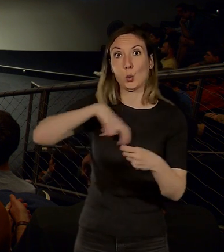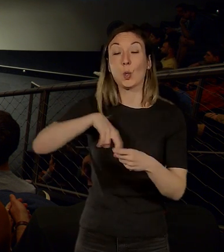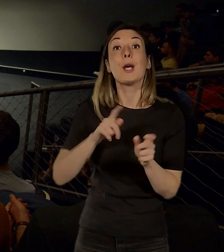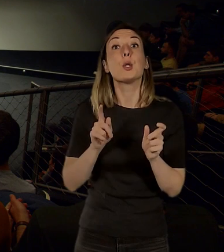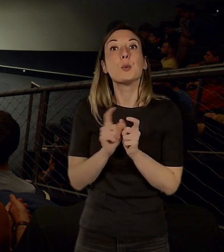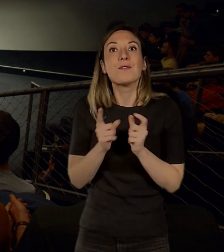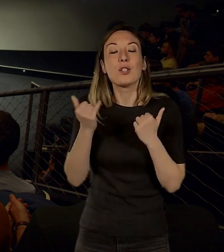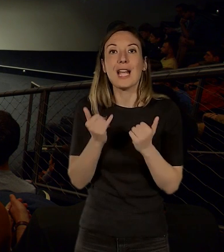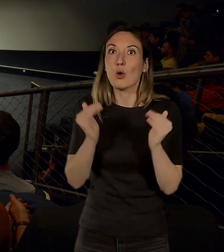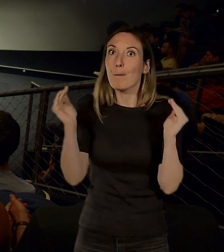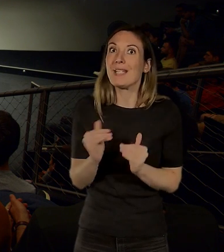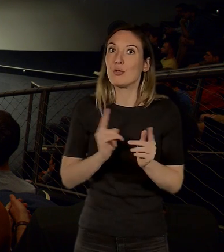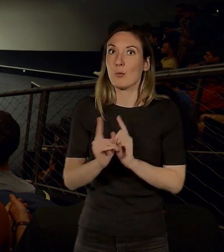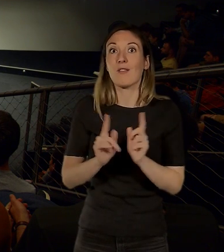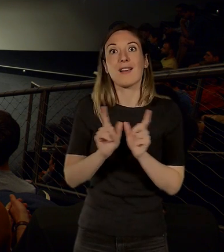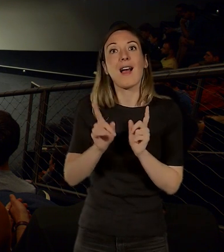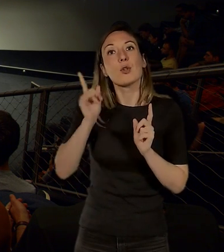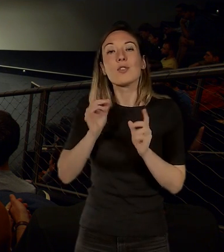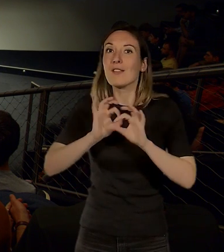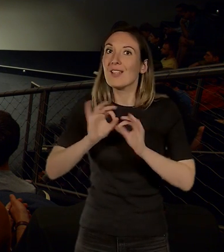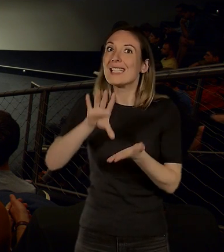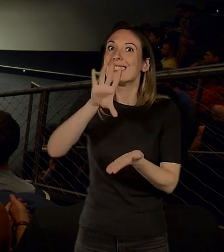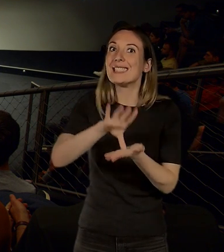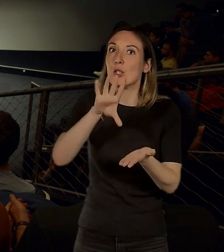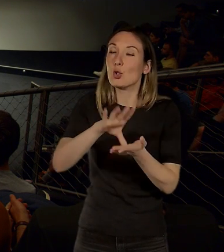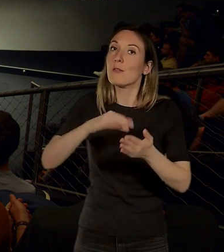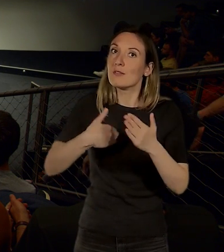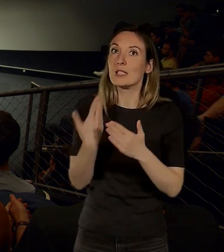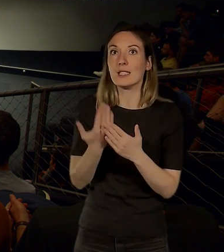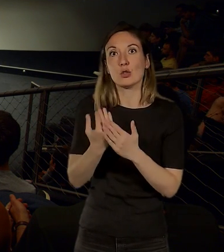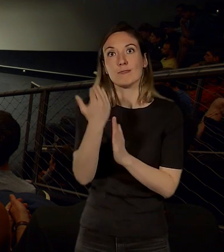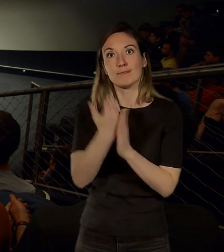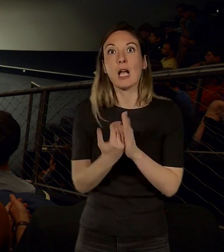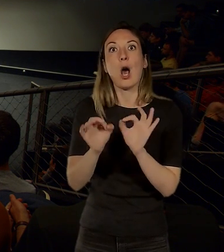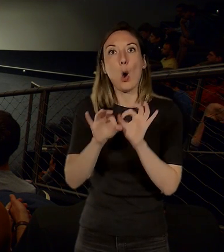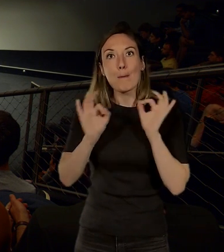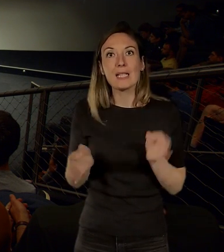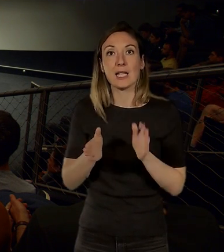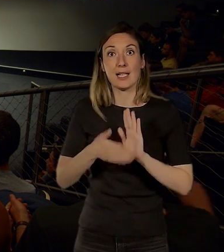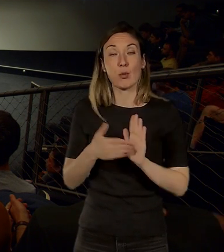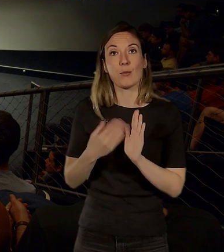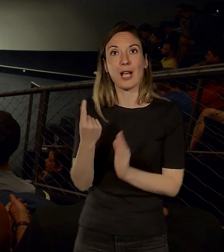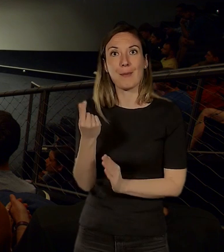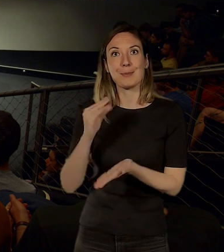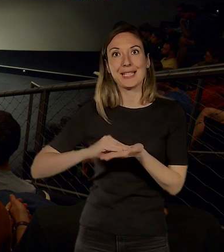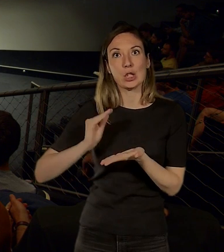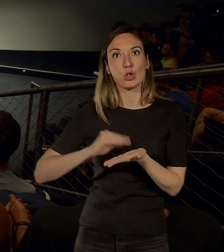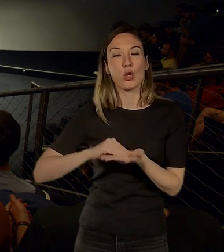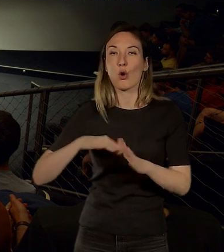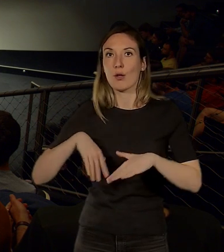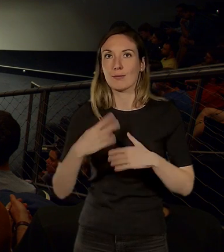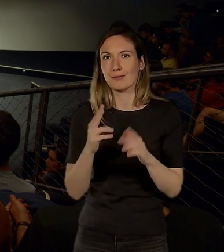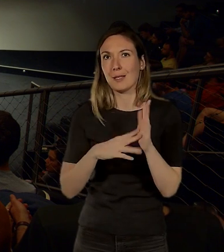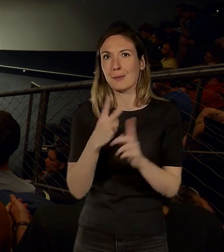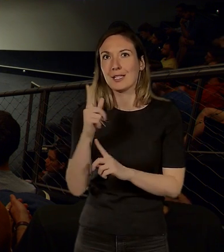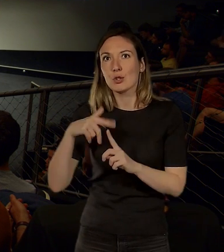zavést nějakou regulaci dopravy v centru. Mám na mysli nějaké mýto nebo nízkoemisní zóny, což je záležitost,